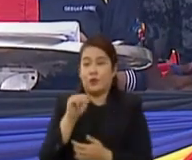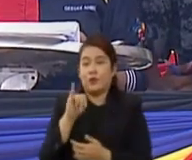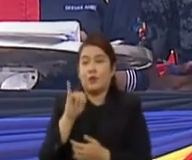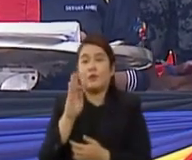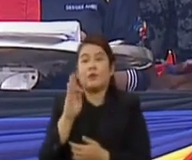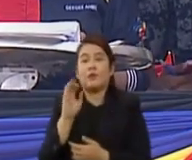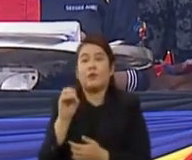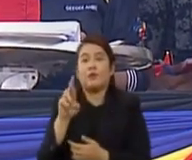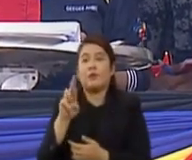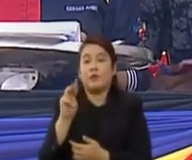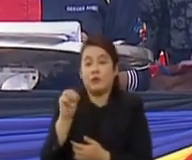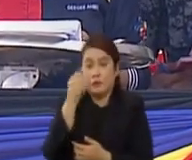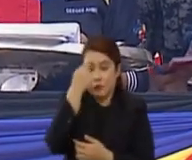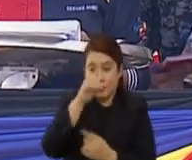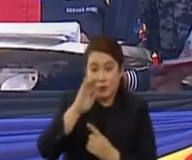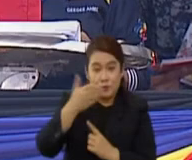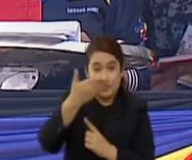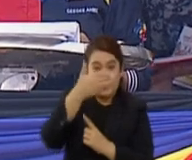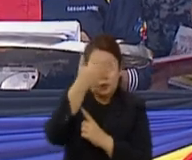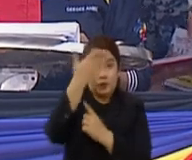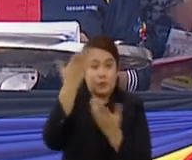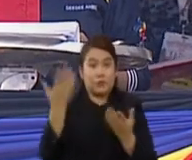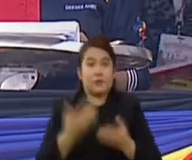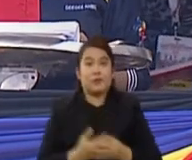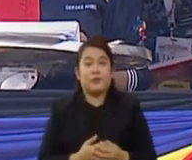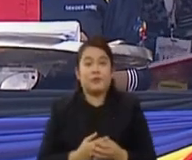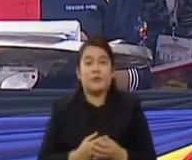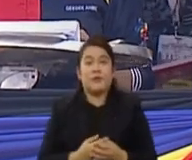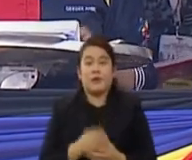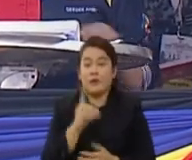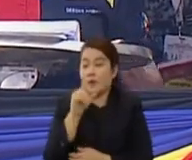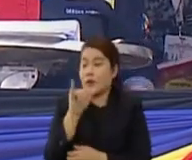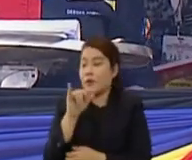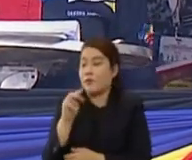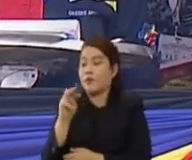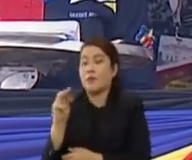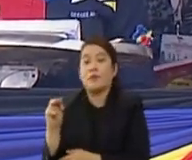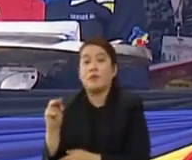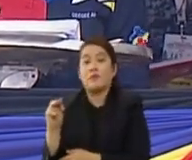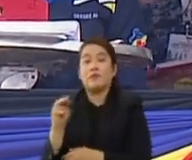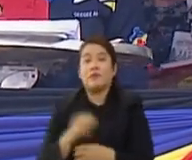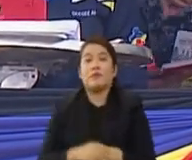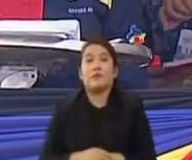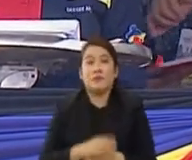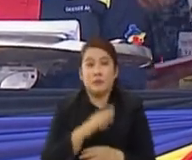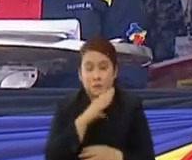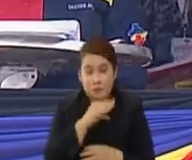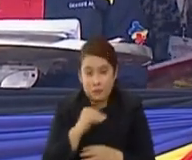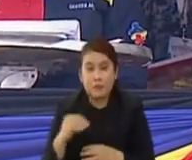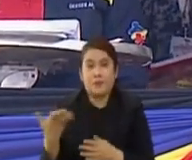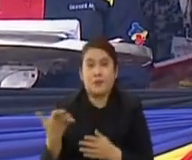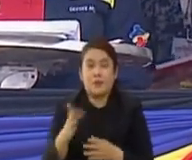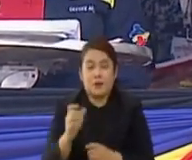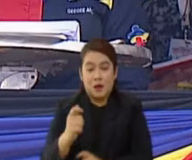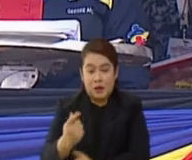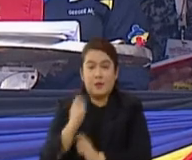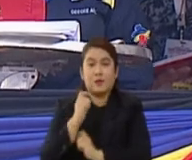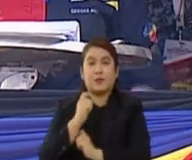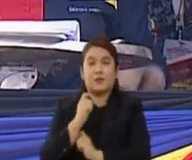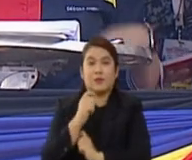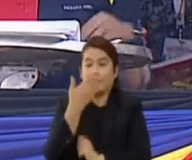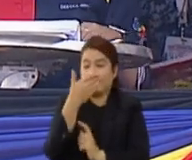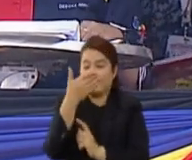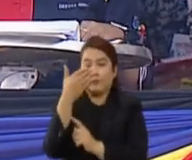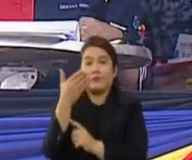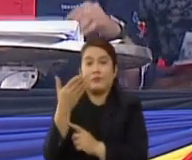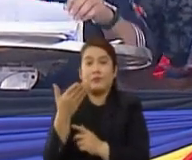panji-panji ke bawah duli Yang Maha Mulia Sri Paduka Baginda Yang di-Pertuan Agong dan panji-panji Regimen Askar Melayu